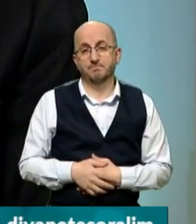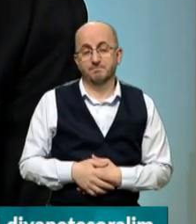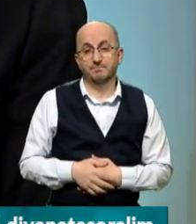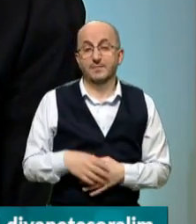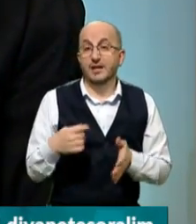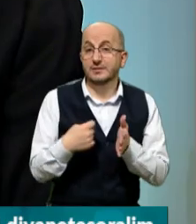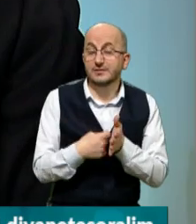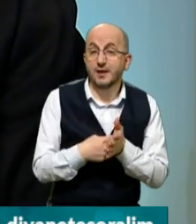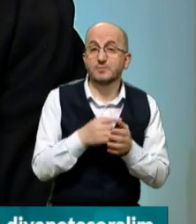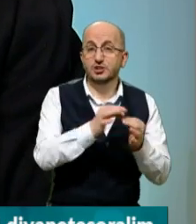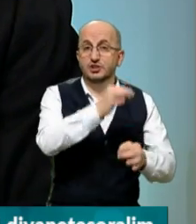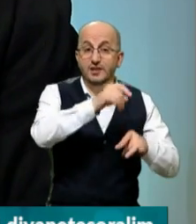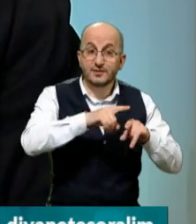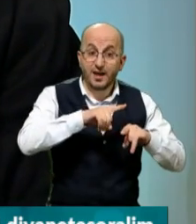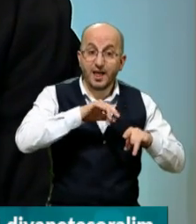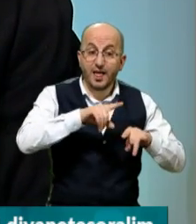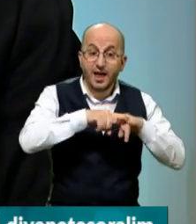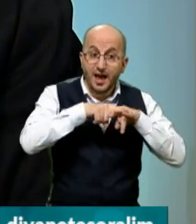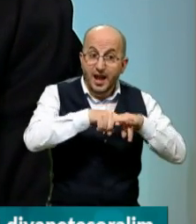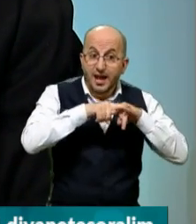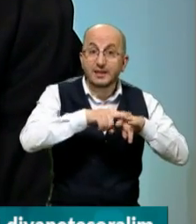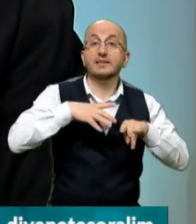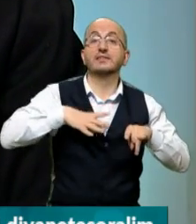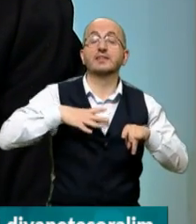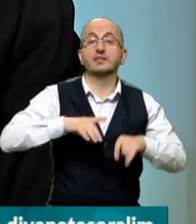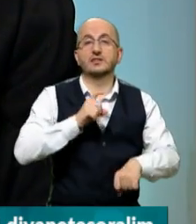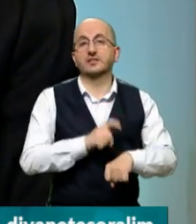müvekkili adına birinden helallik istediği vakitte